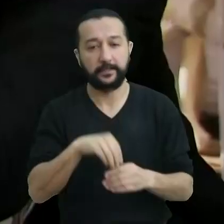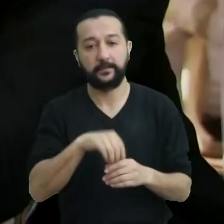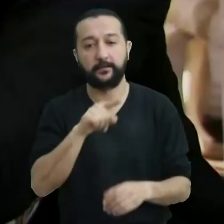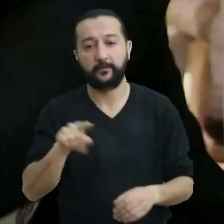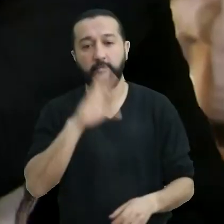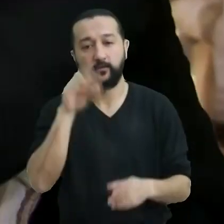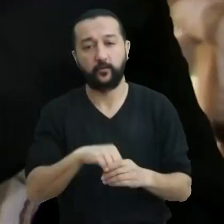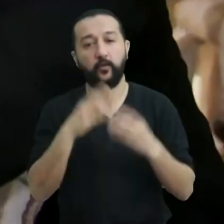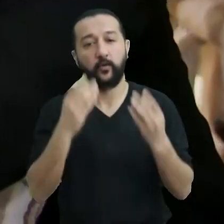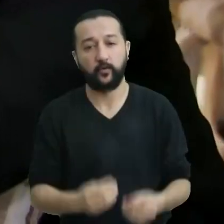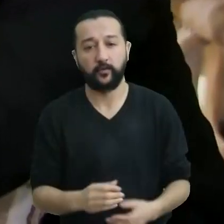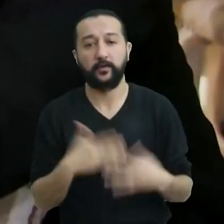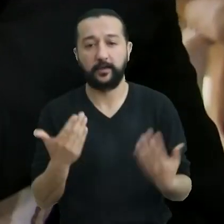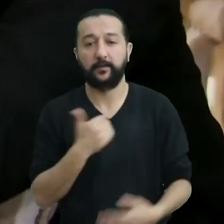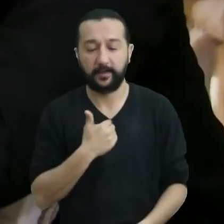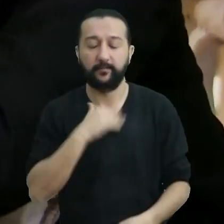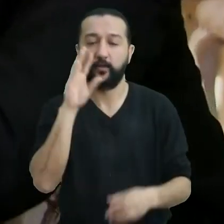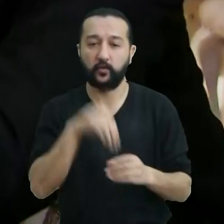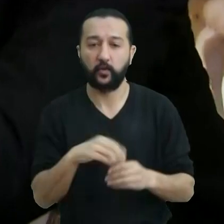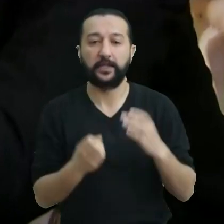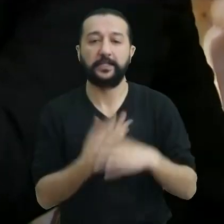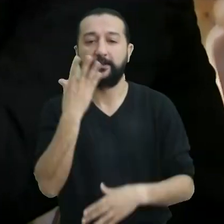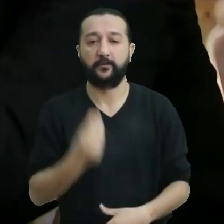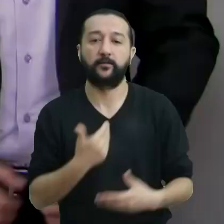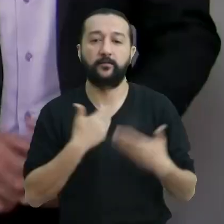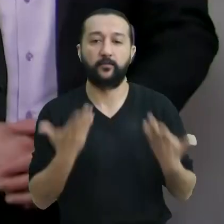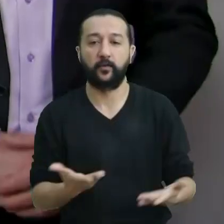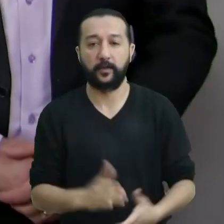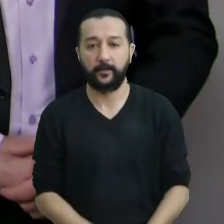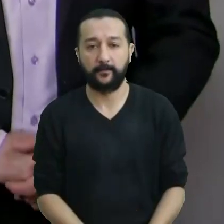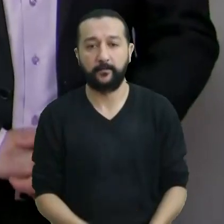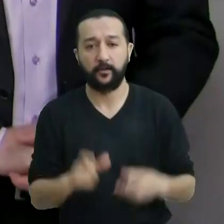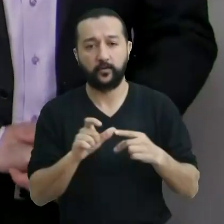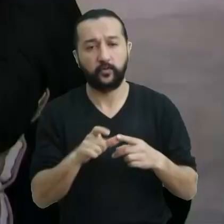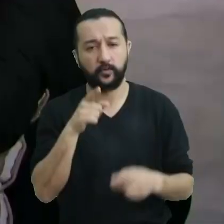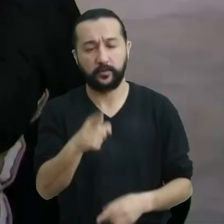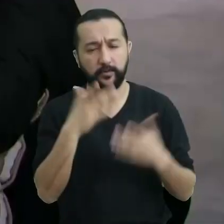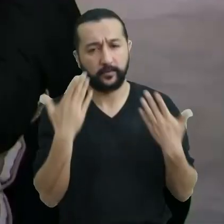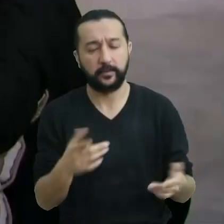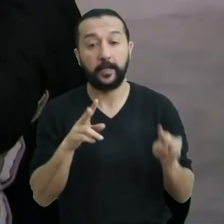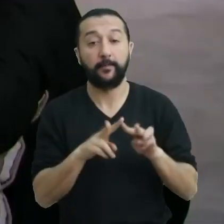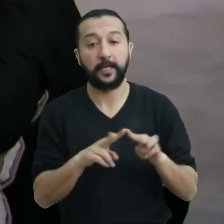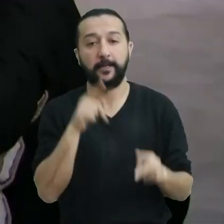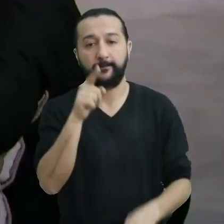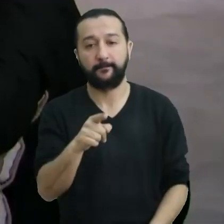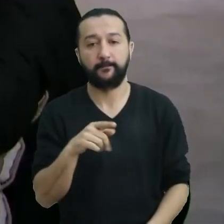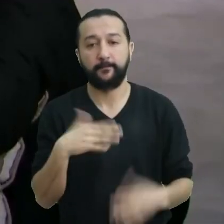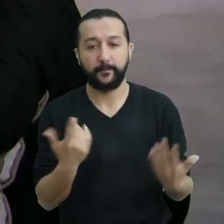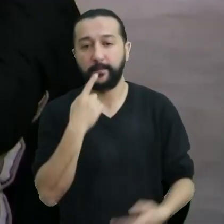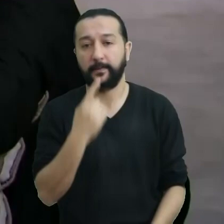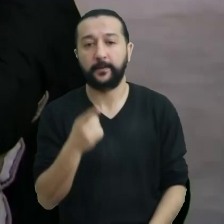de sonu geliyor. Benim de sonum geldi işte. Şükrü. Meryem.